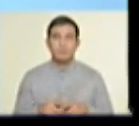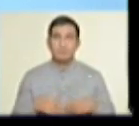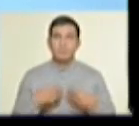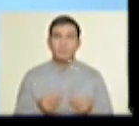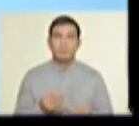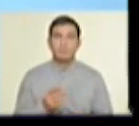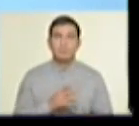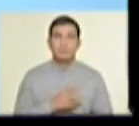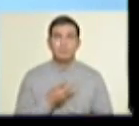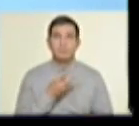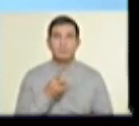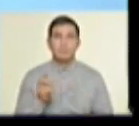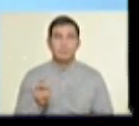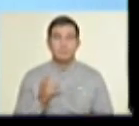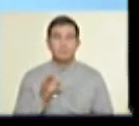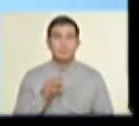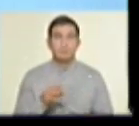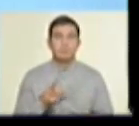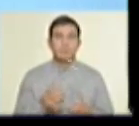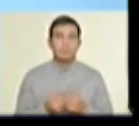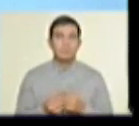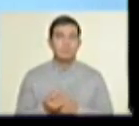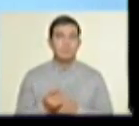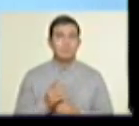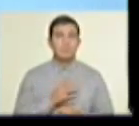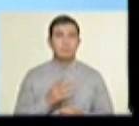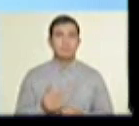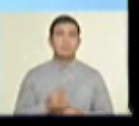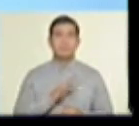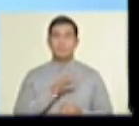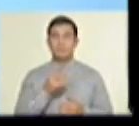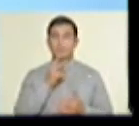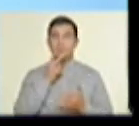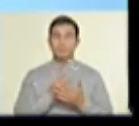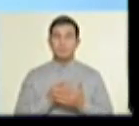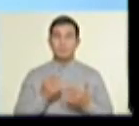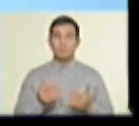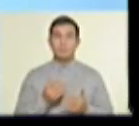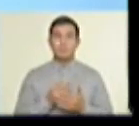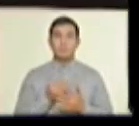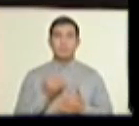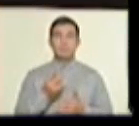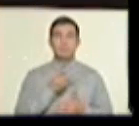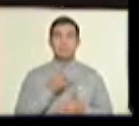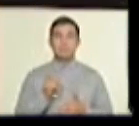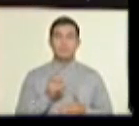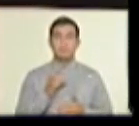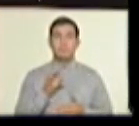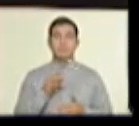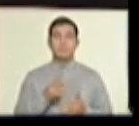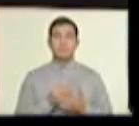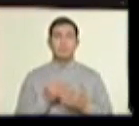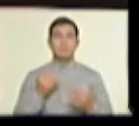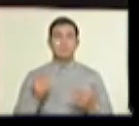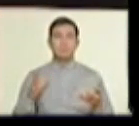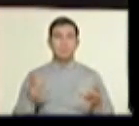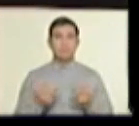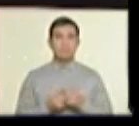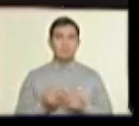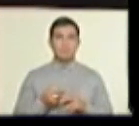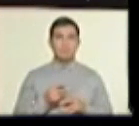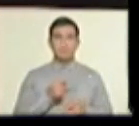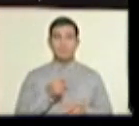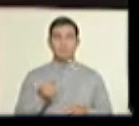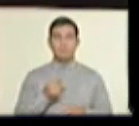so'zlardan juft otlar hosil qildik. Ko'rib turganingizdek, juft otlarning barchasi chiziqcha